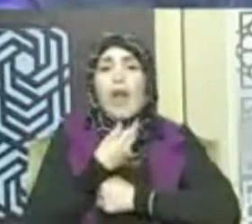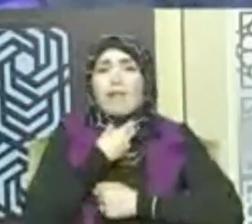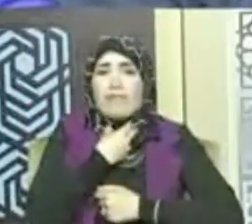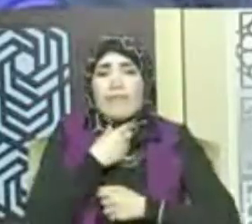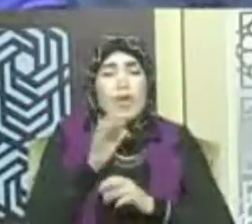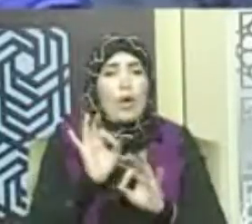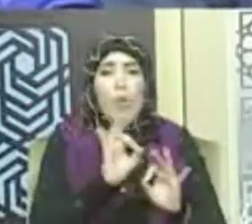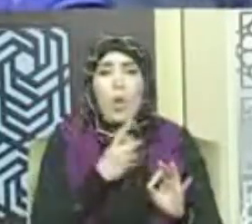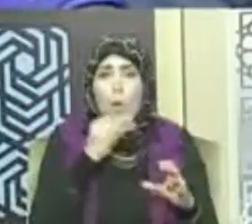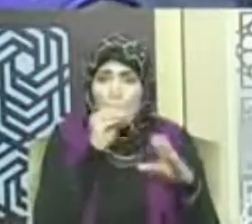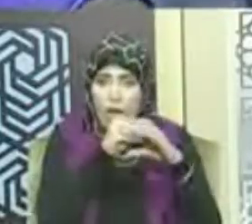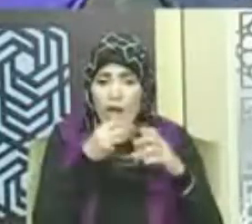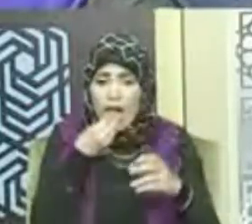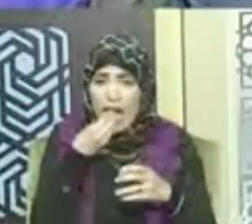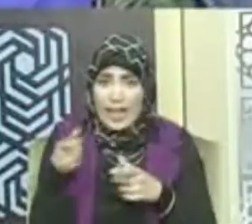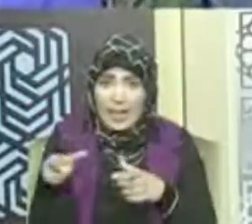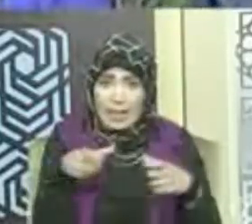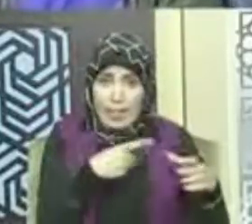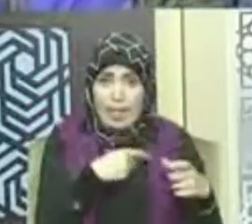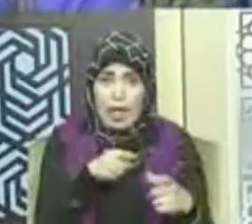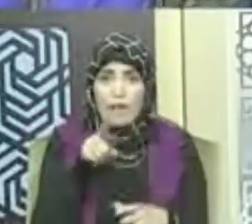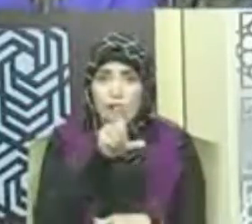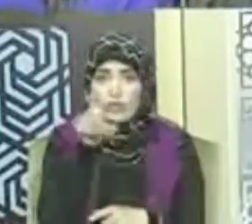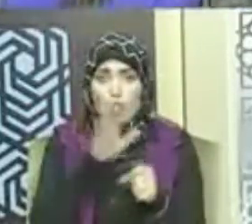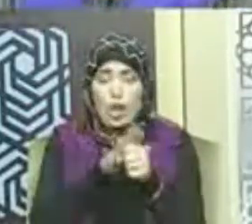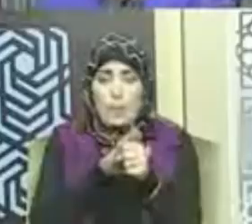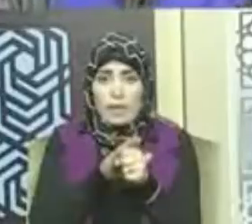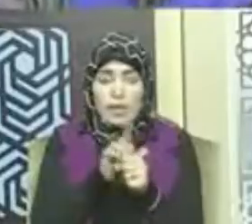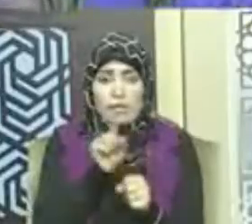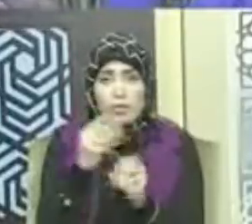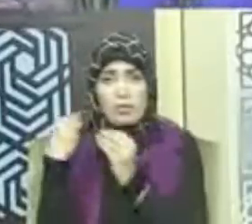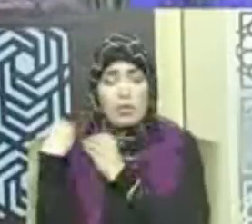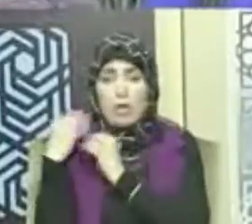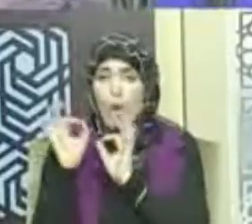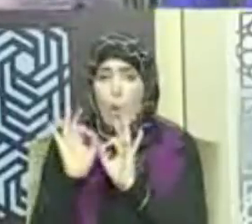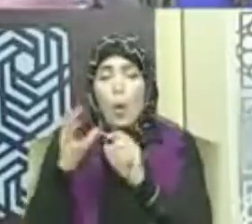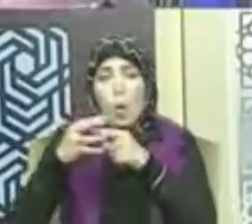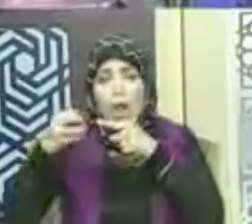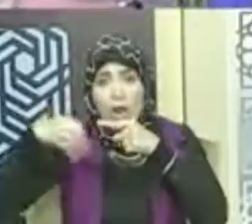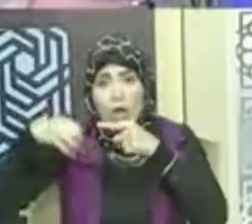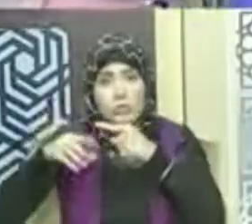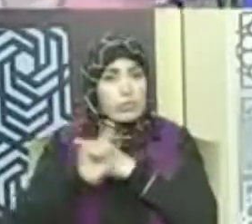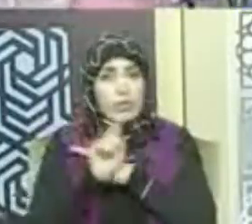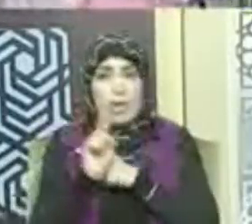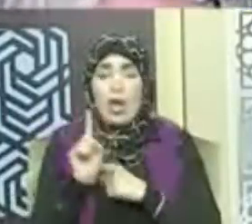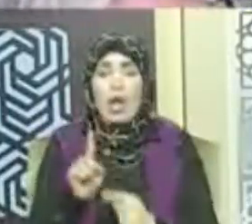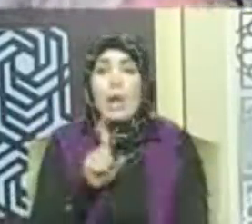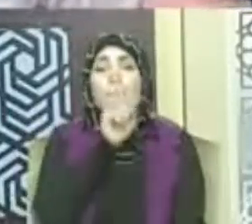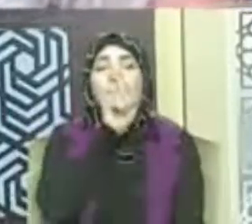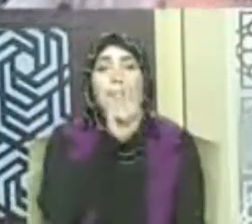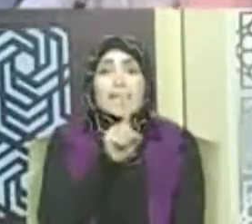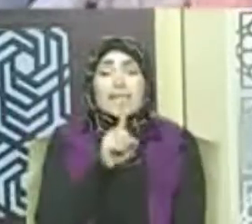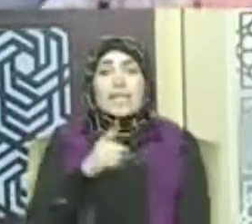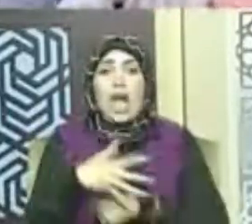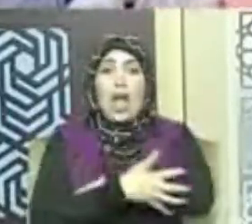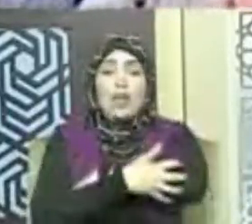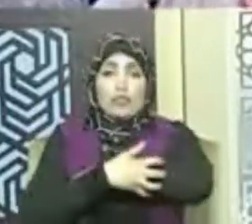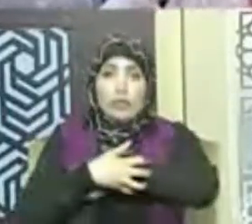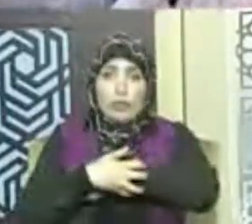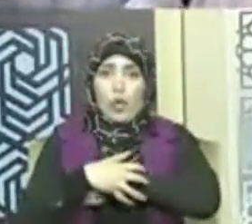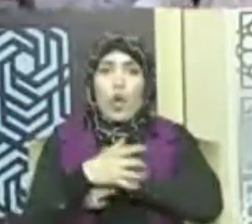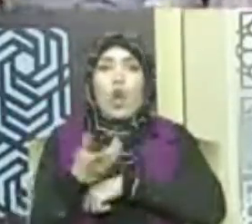أجر الصائم شيء. لكن العناية بالفقراء أشد، فإن استطعنا